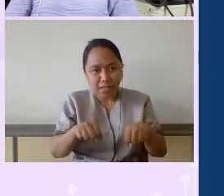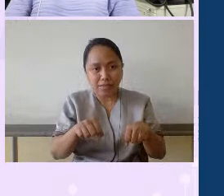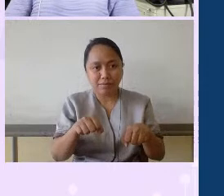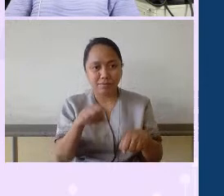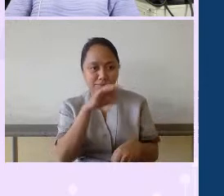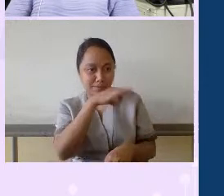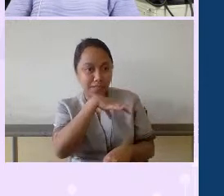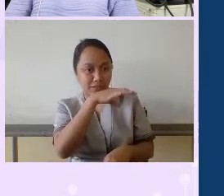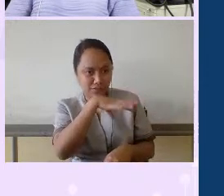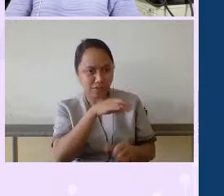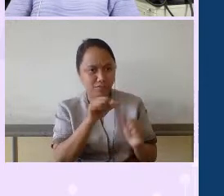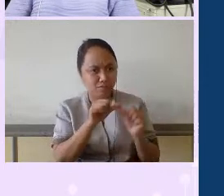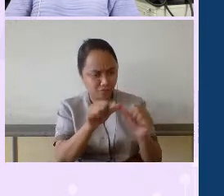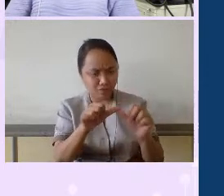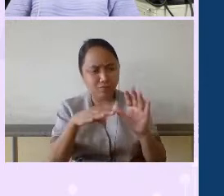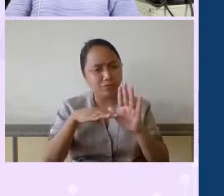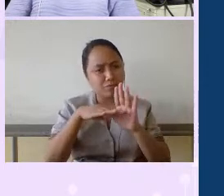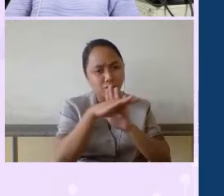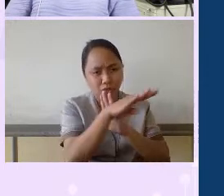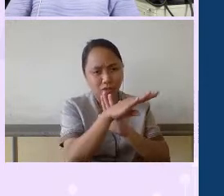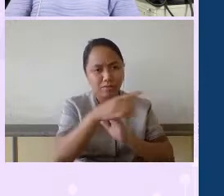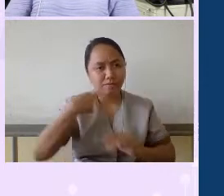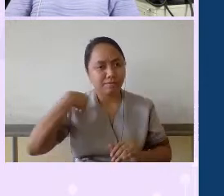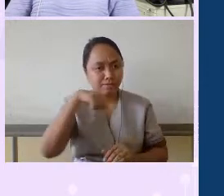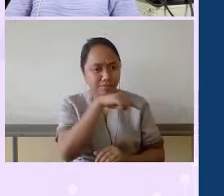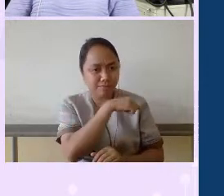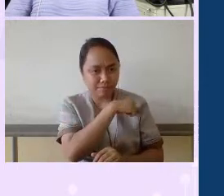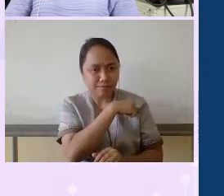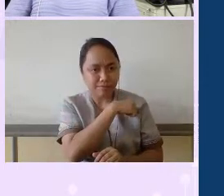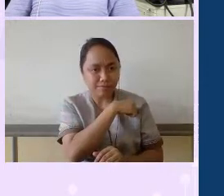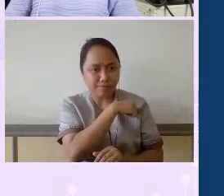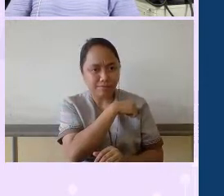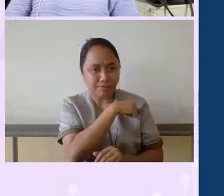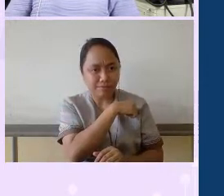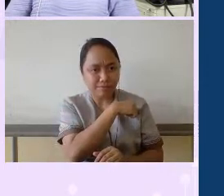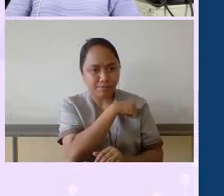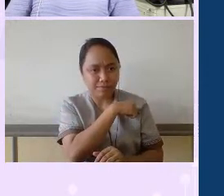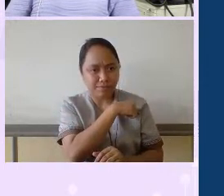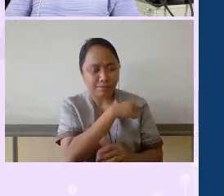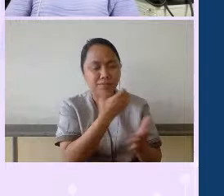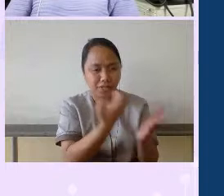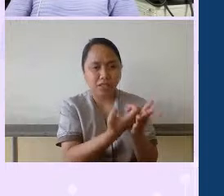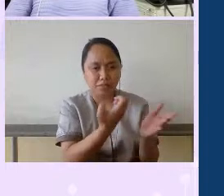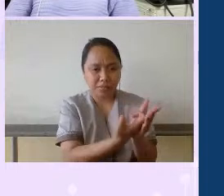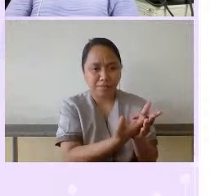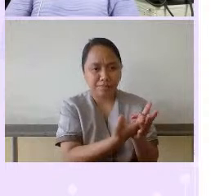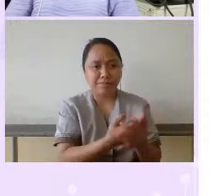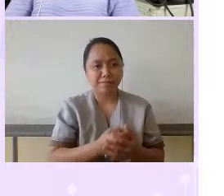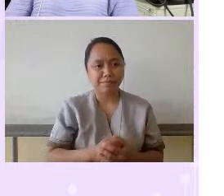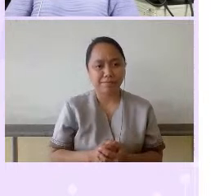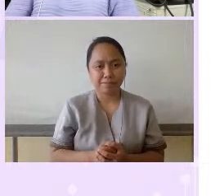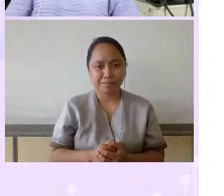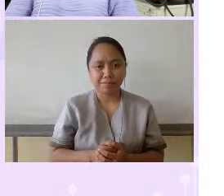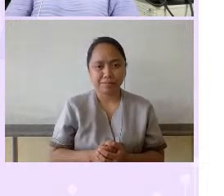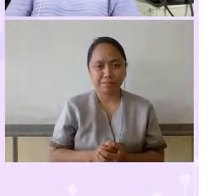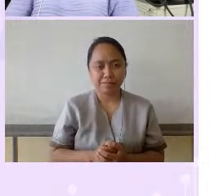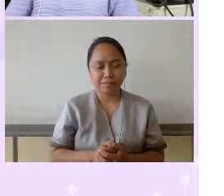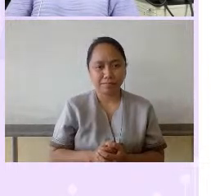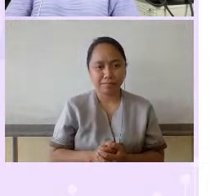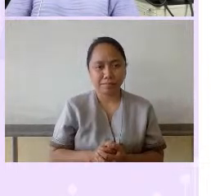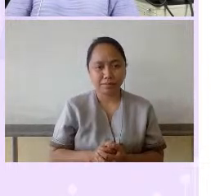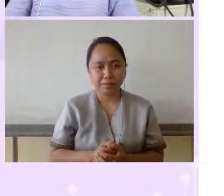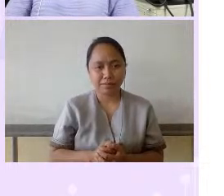patuloy na mag-progress sa ating career at sa ating field. Next slide, please.